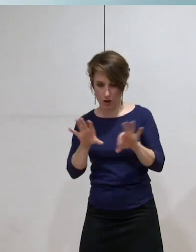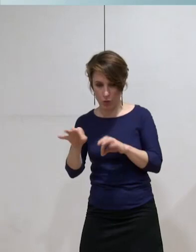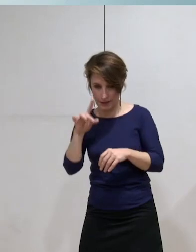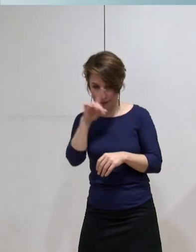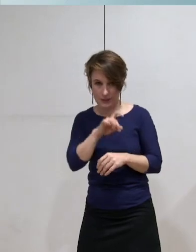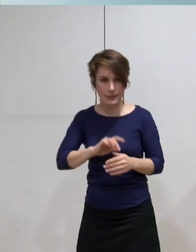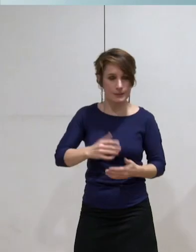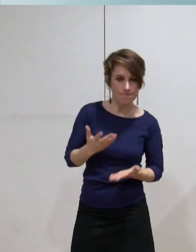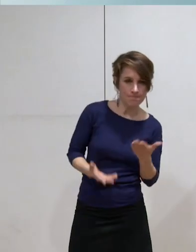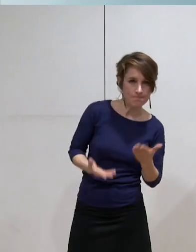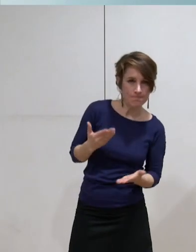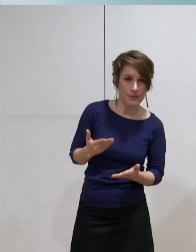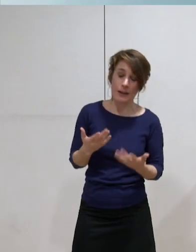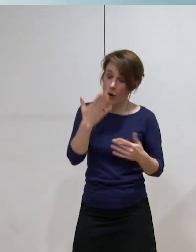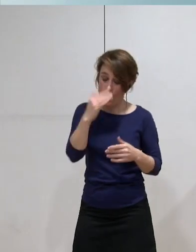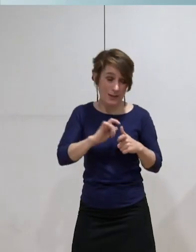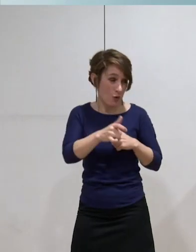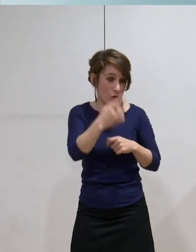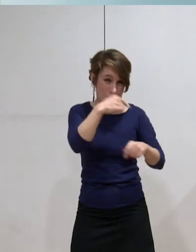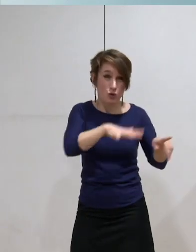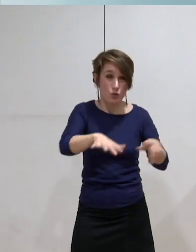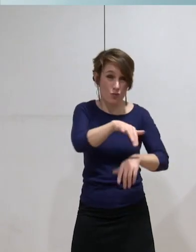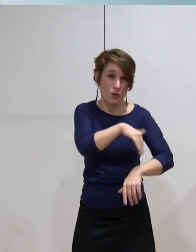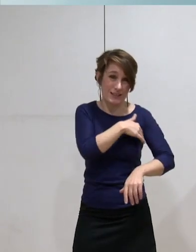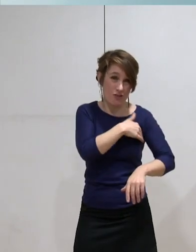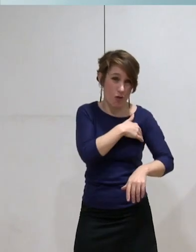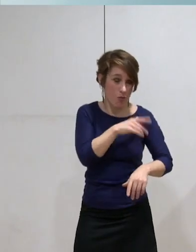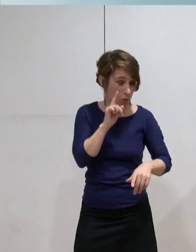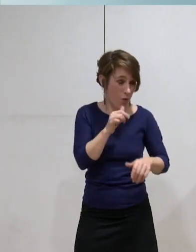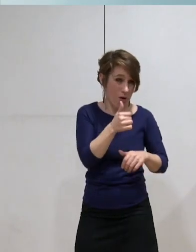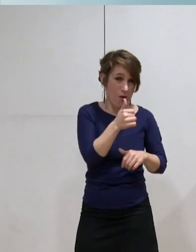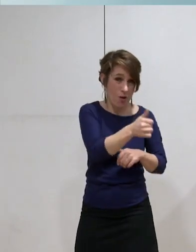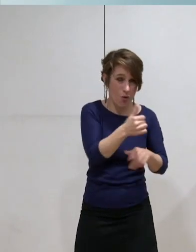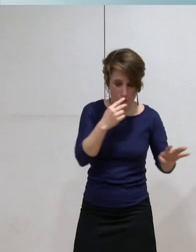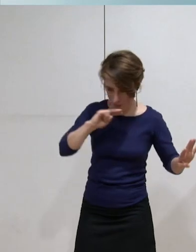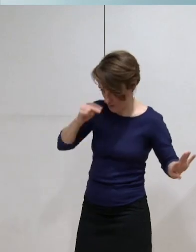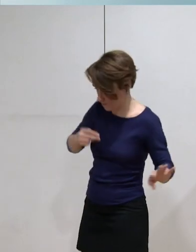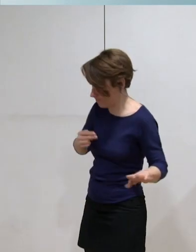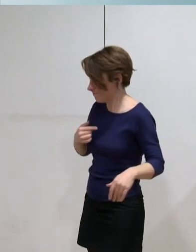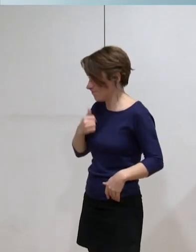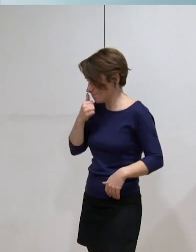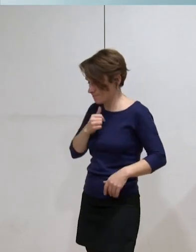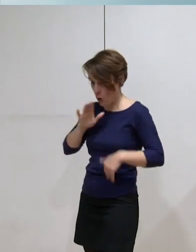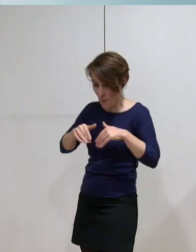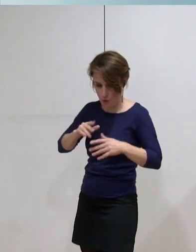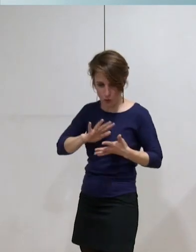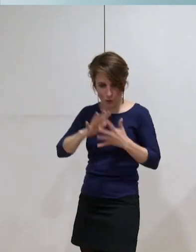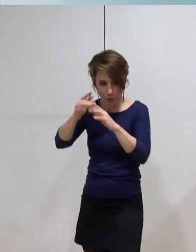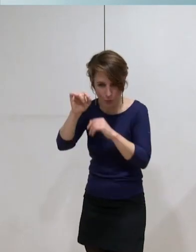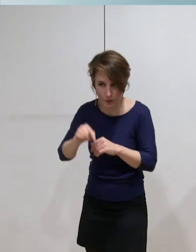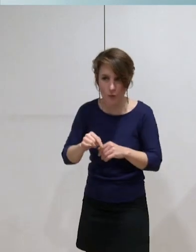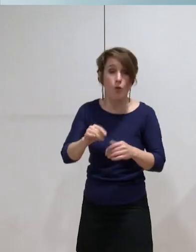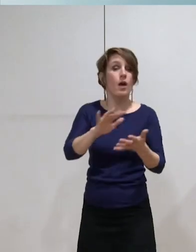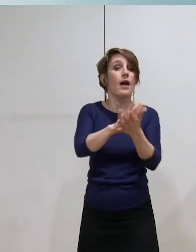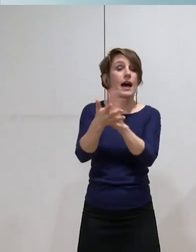impactent les et les services de la ville en réinterrogeant leur fonctionnement que la baisse de certaines aides à nos partenaires extérieurs auxquels nous contraint les